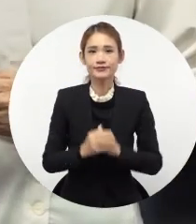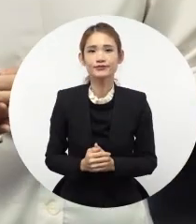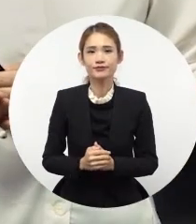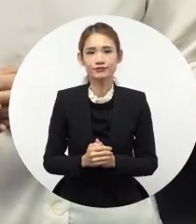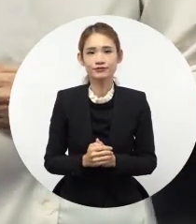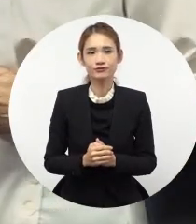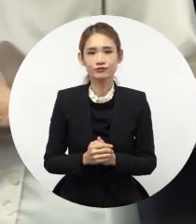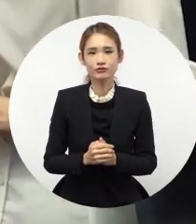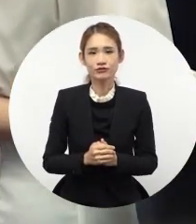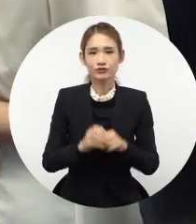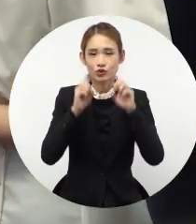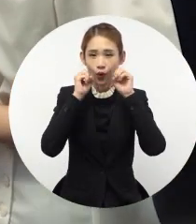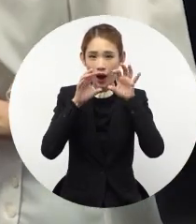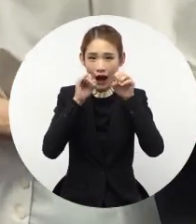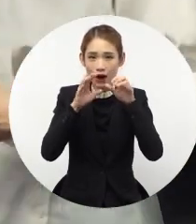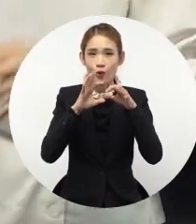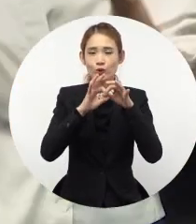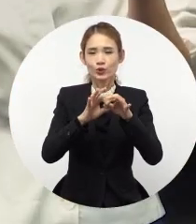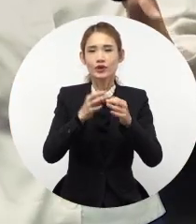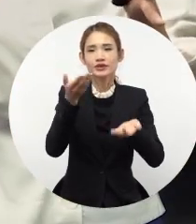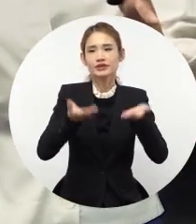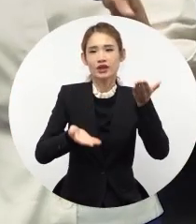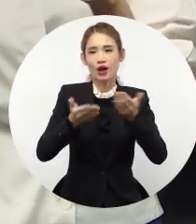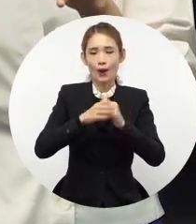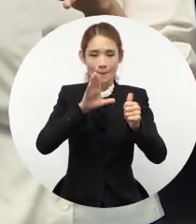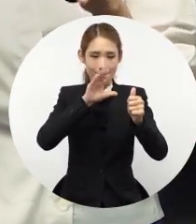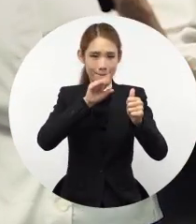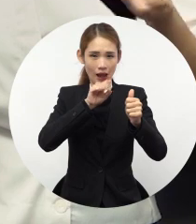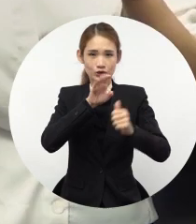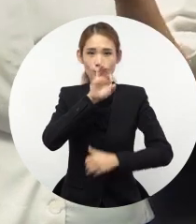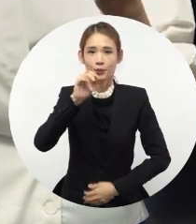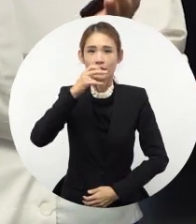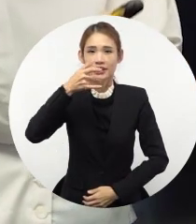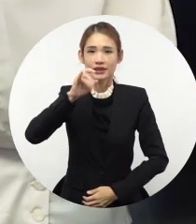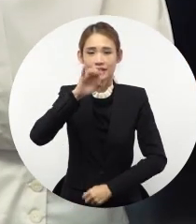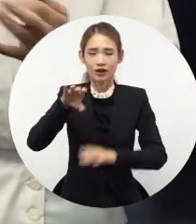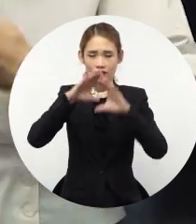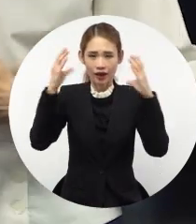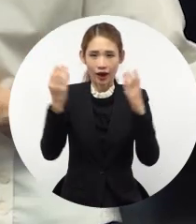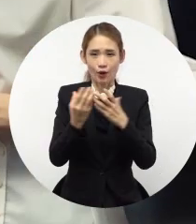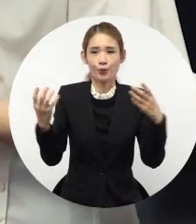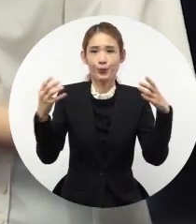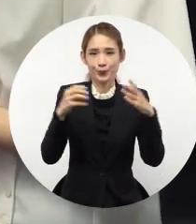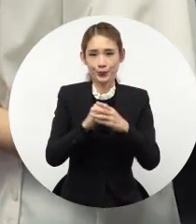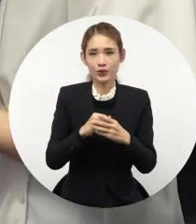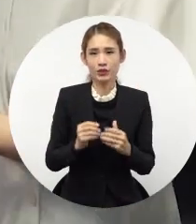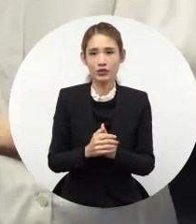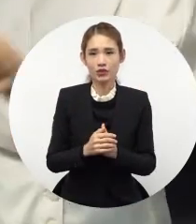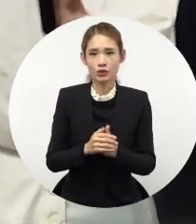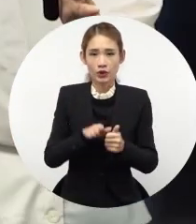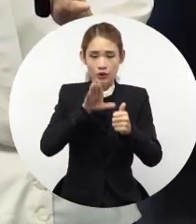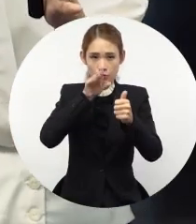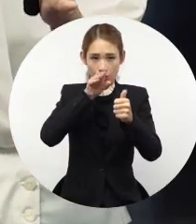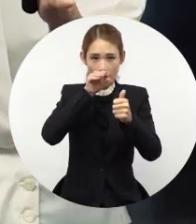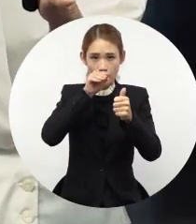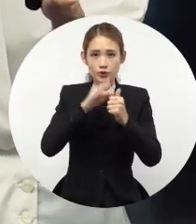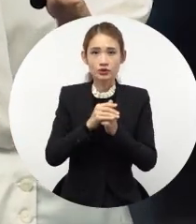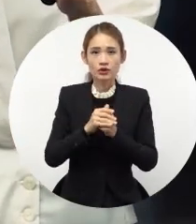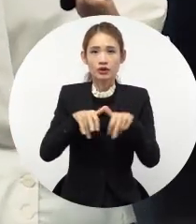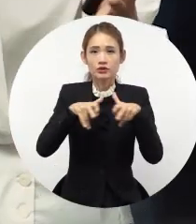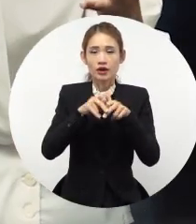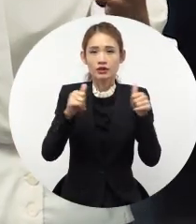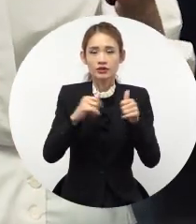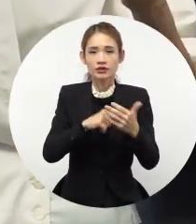번째 보겠습니다. 광고에서의 차별은 방송이나 미디어를 포괄해서 본다라고 보시면 되는데요.